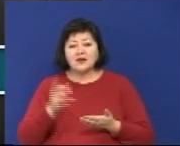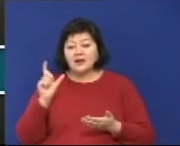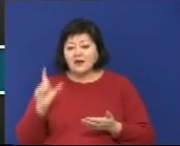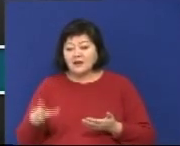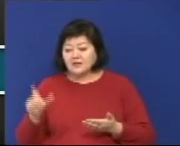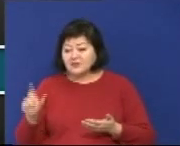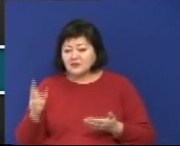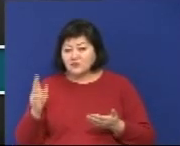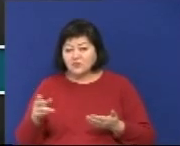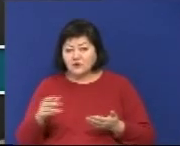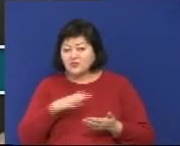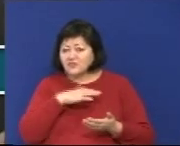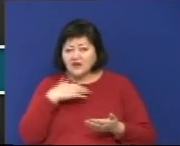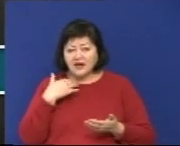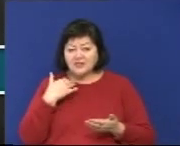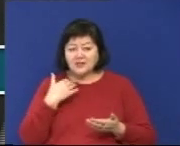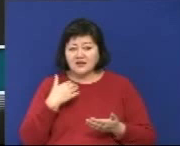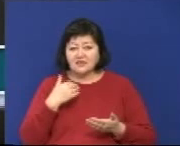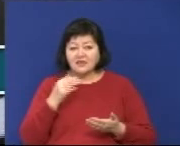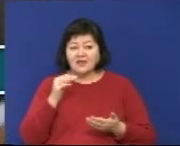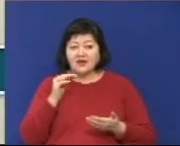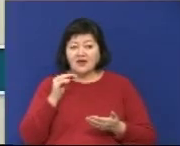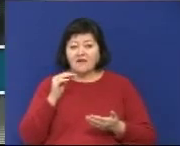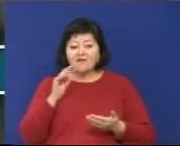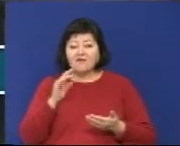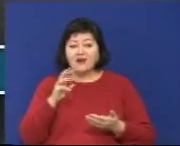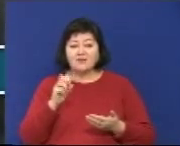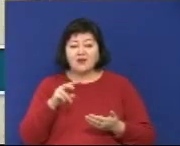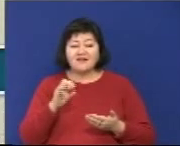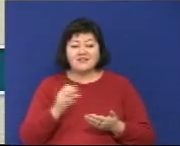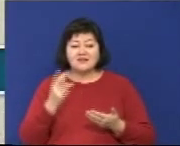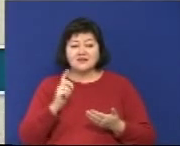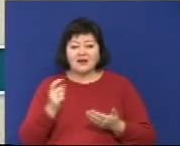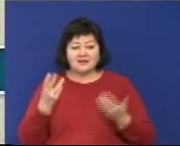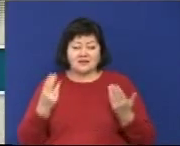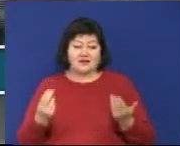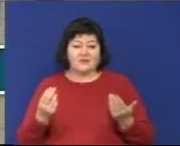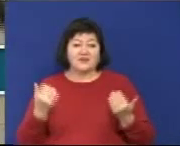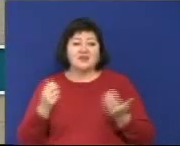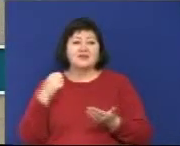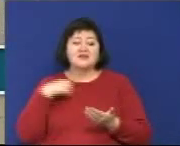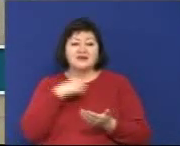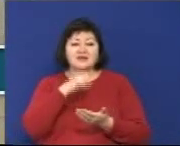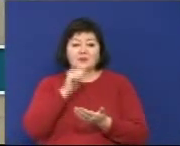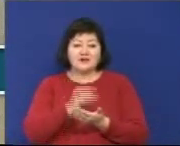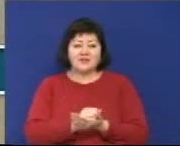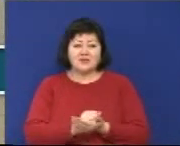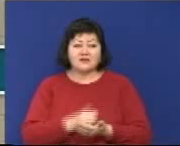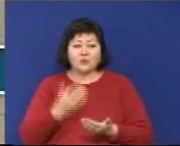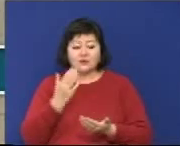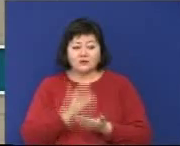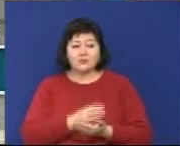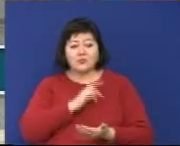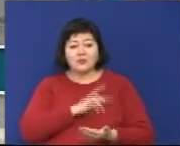от формализации, то есть они не хотят свои вот эти выдавать. Стоит отметить, что если самозанятый гражданин официально работает, то